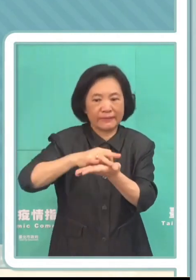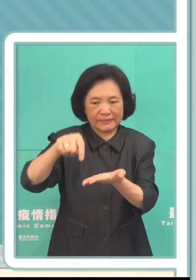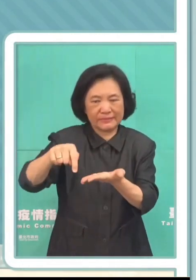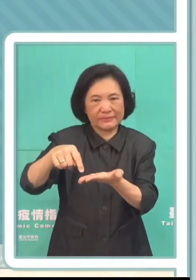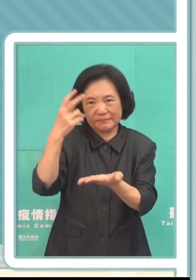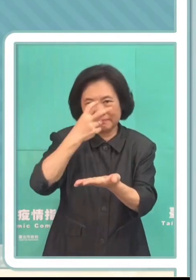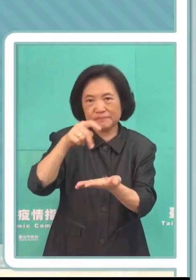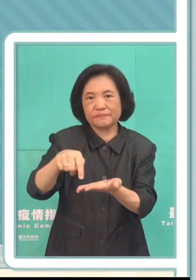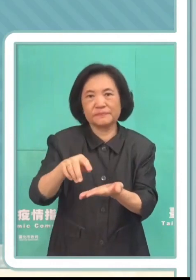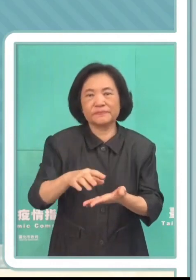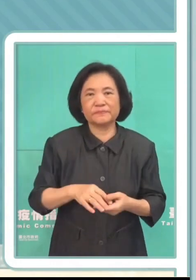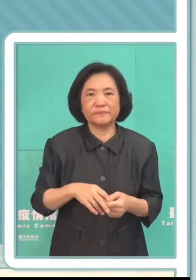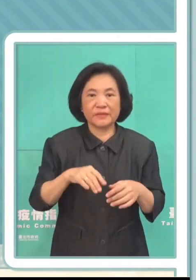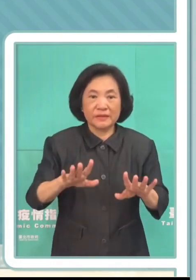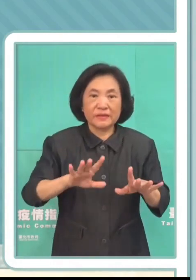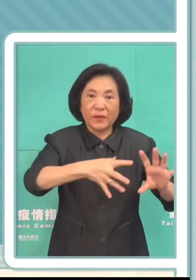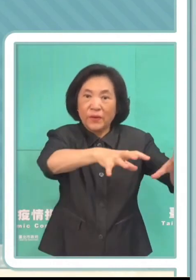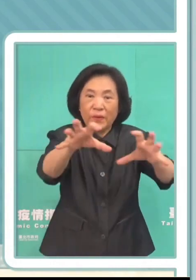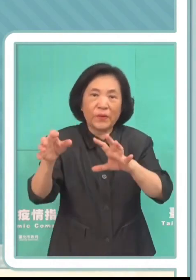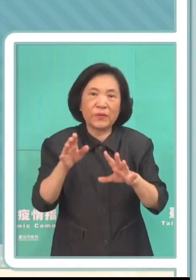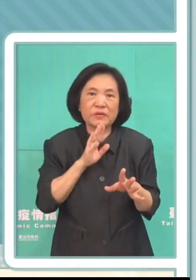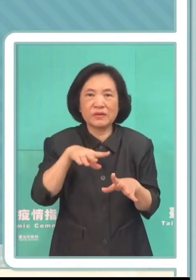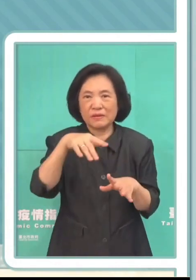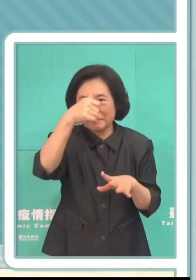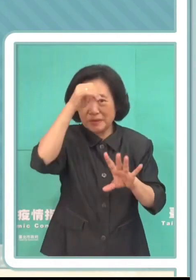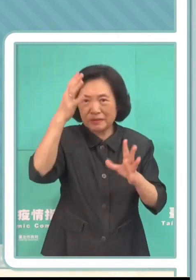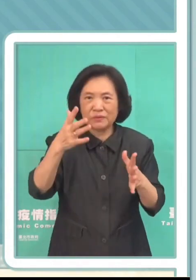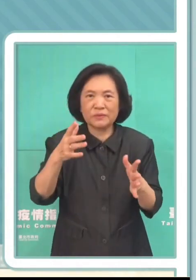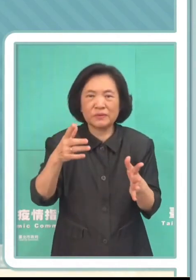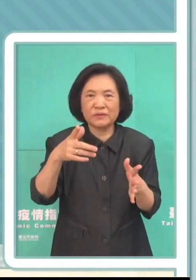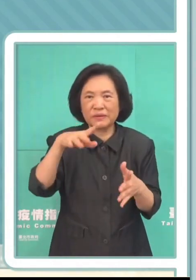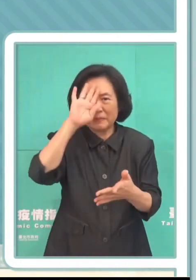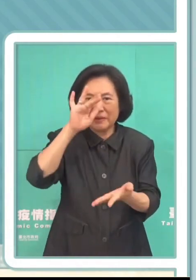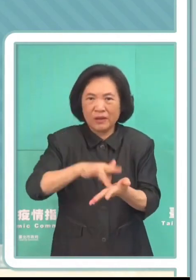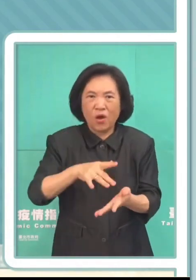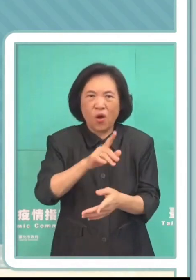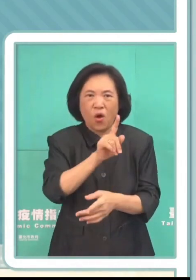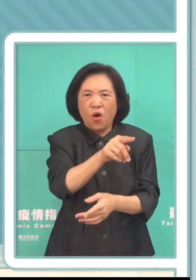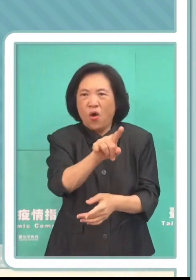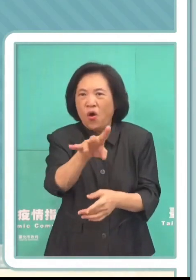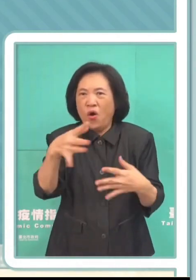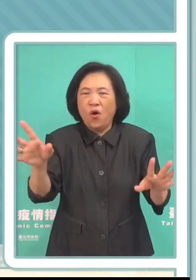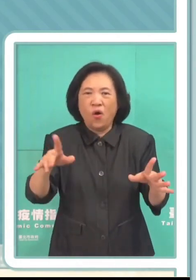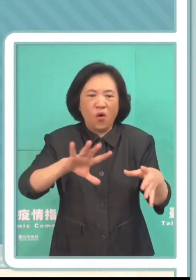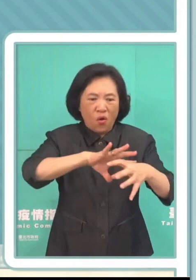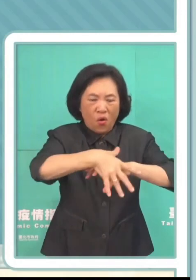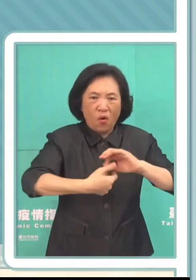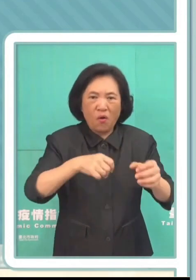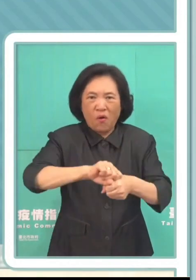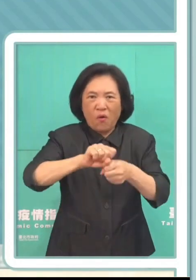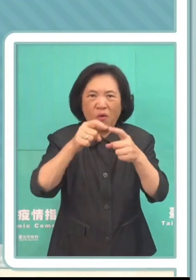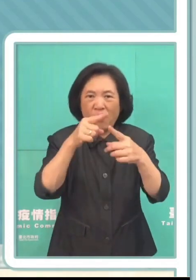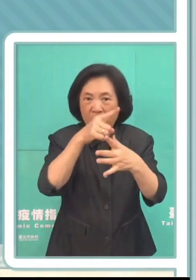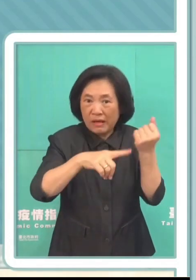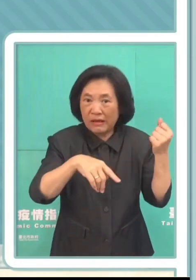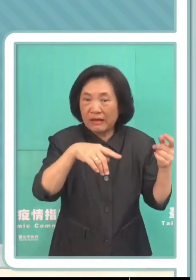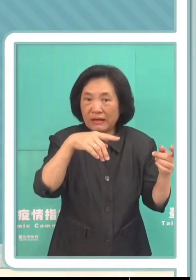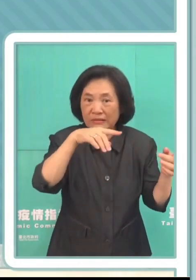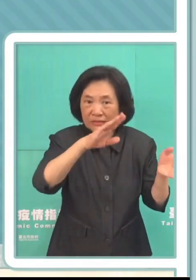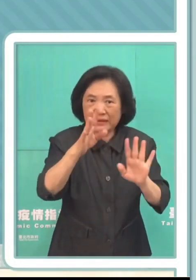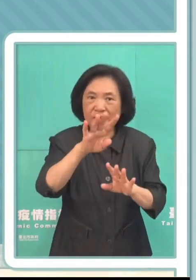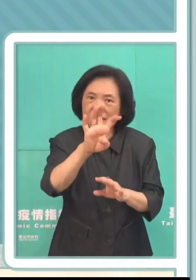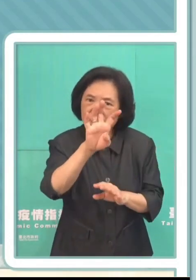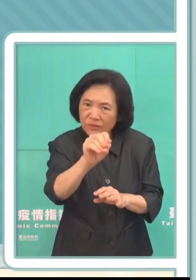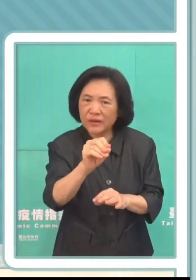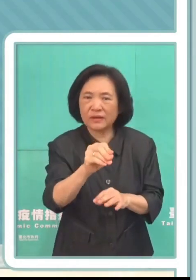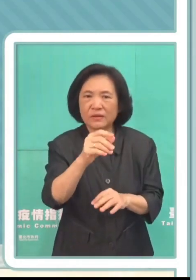为如果目前全世界六大病毒一大堆，而且每天全世界新增案例大概40万到50万，